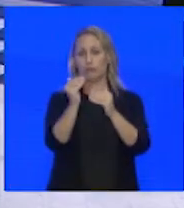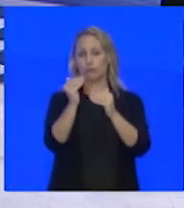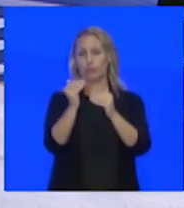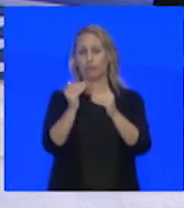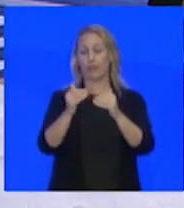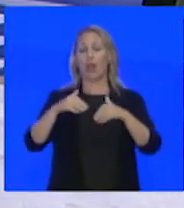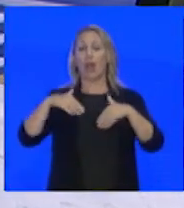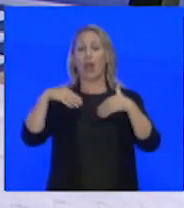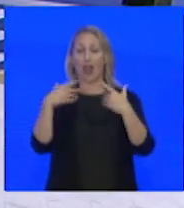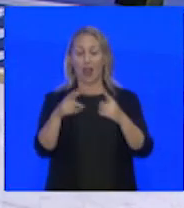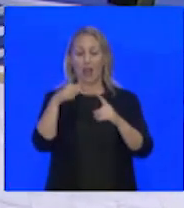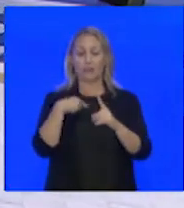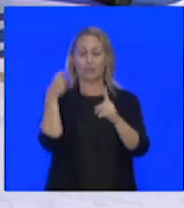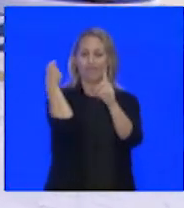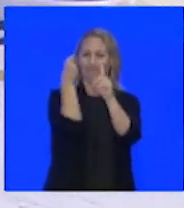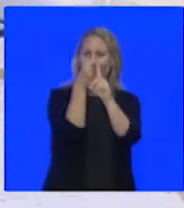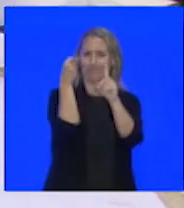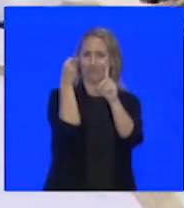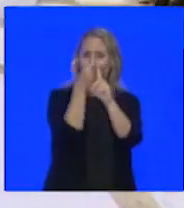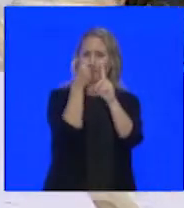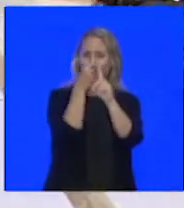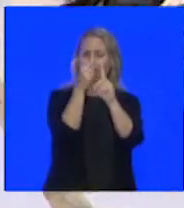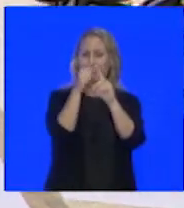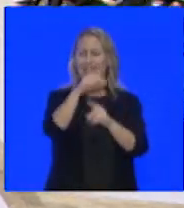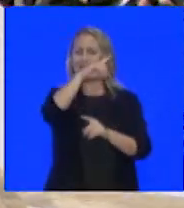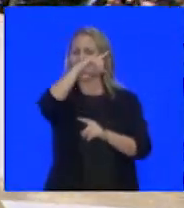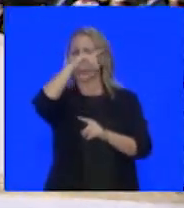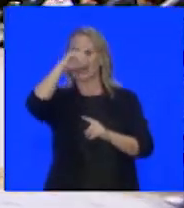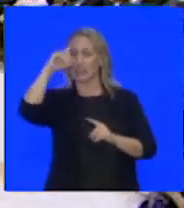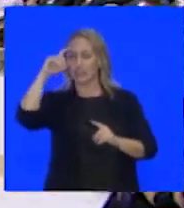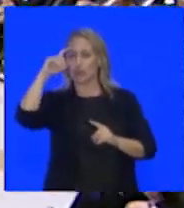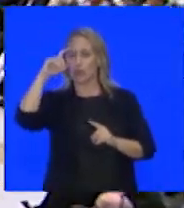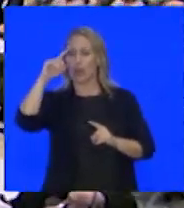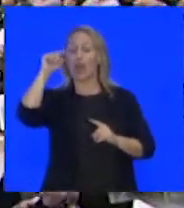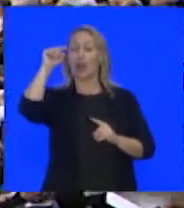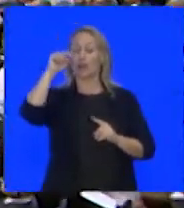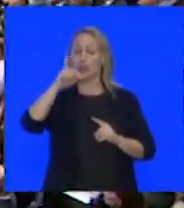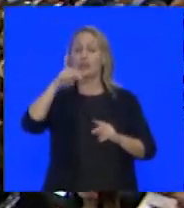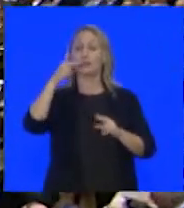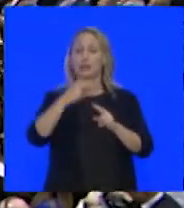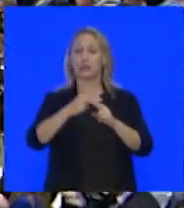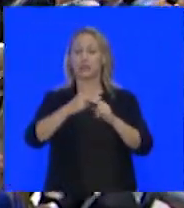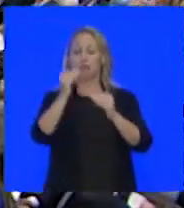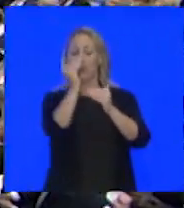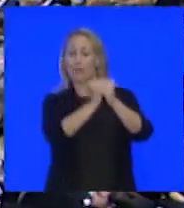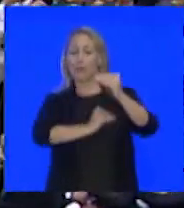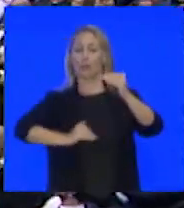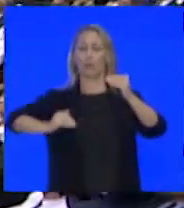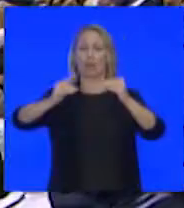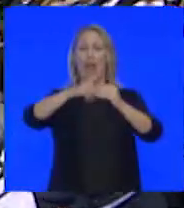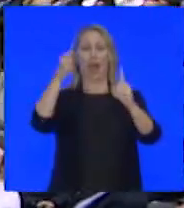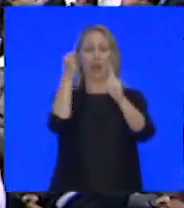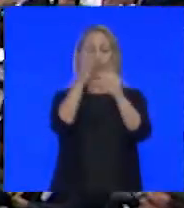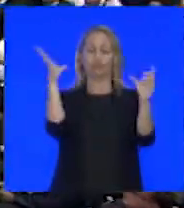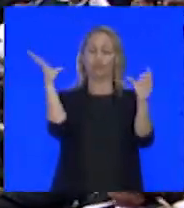Αλλά όσο δυσχερής είναι ο αγών, τόσο υψηλά είναι τα έπαθλα του